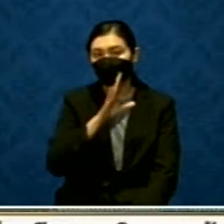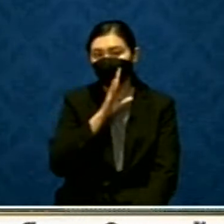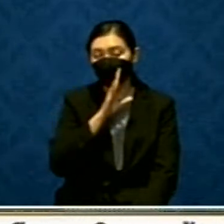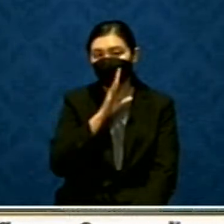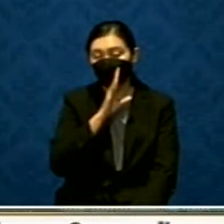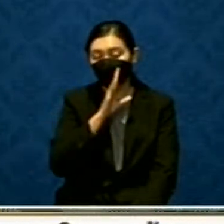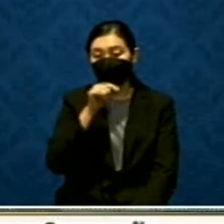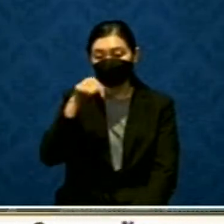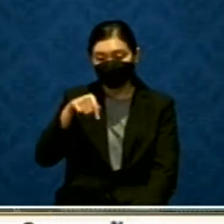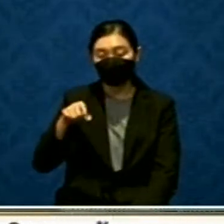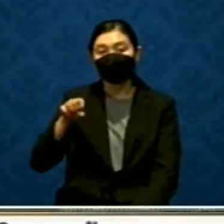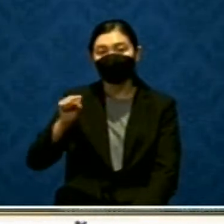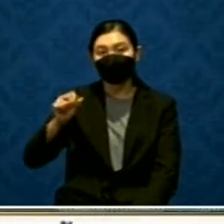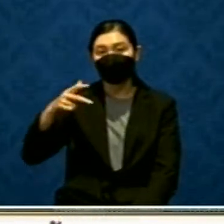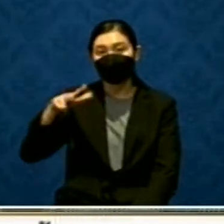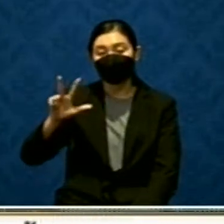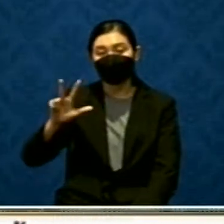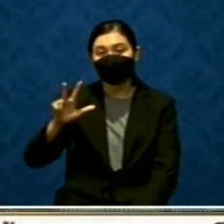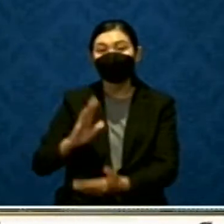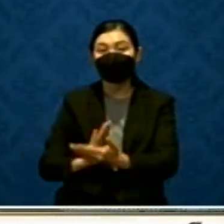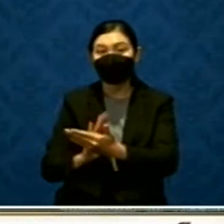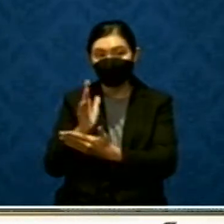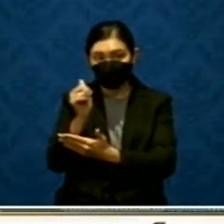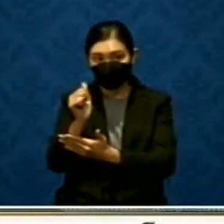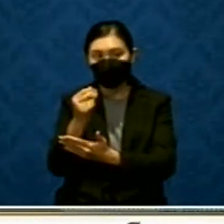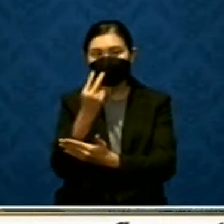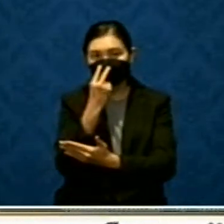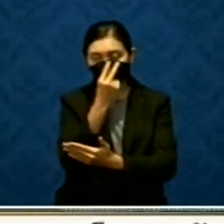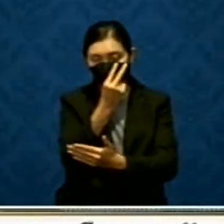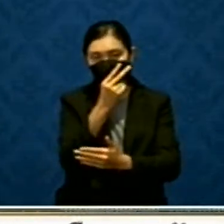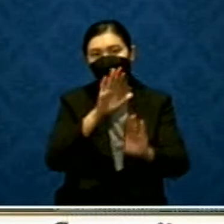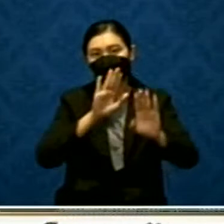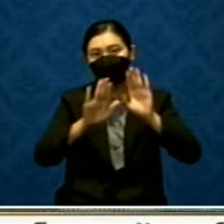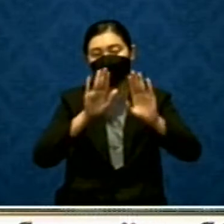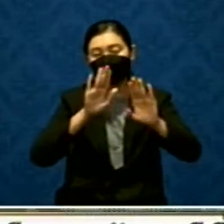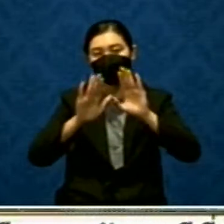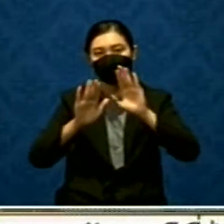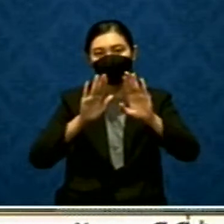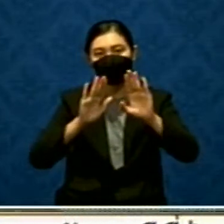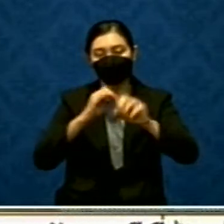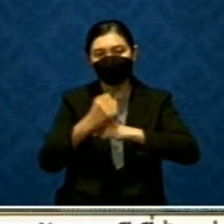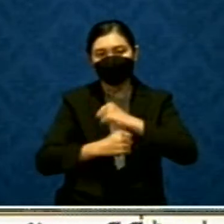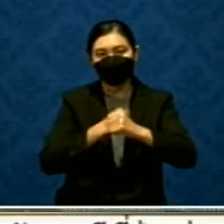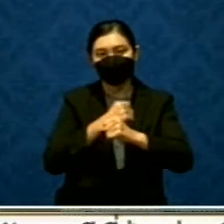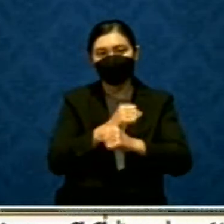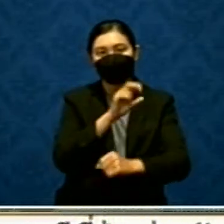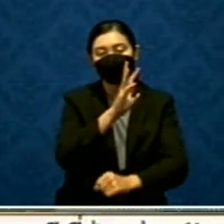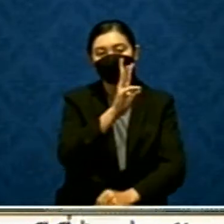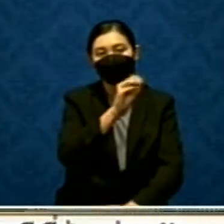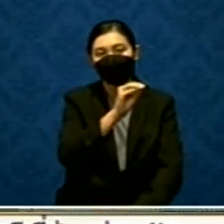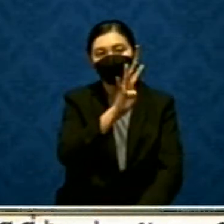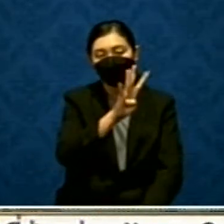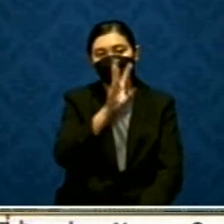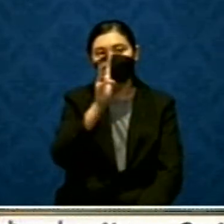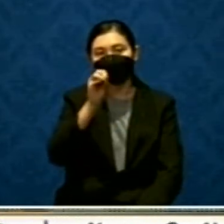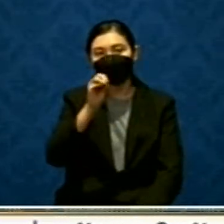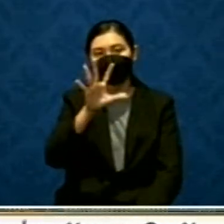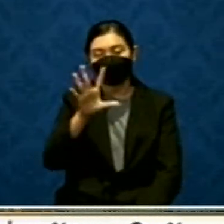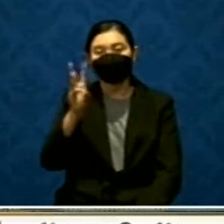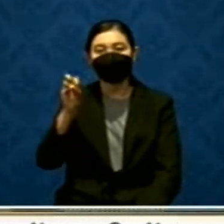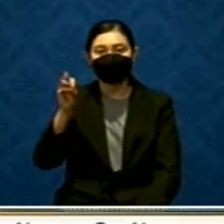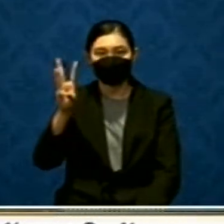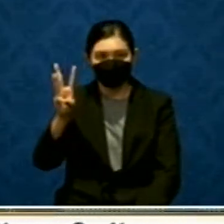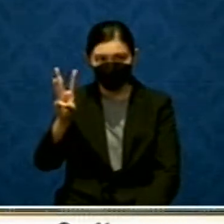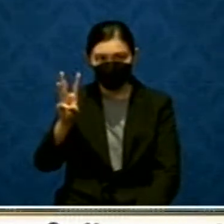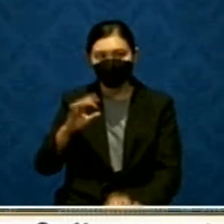านี่นะครับมาพอดนะครับลงพื้นที่ในเขตจังหวัดบุรีรัมย์เนี่ยก็จะเห็นว่ามีการกระจายตัว